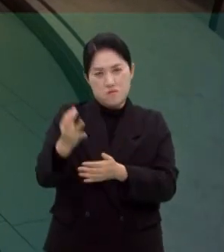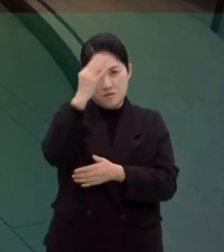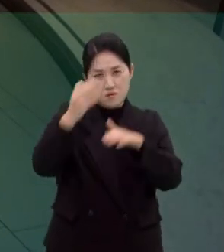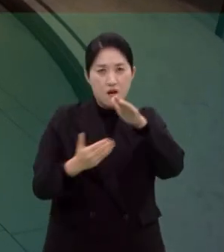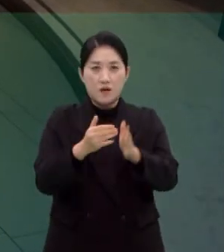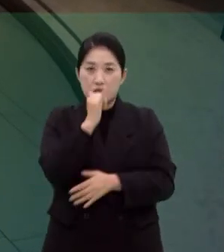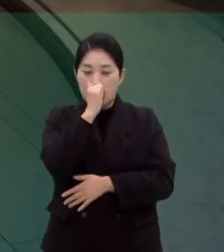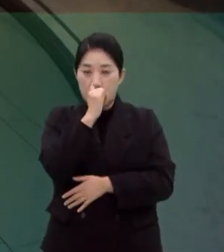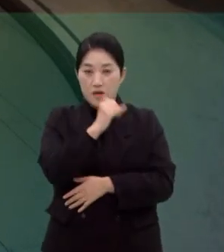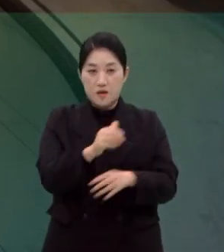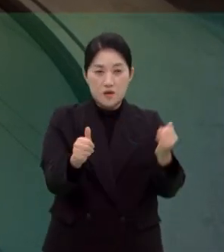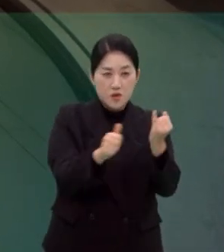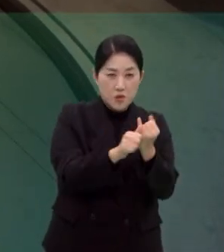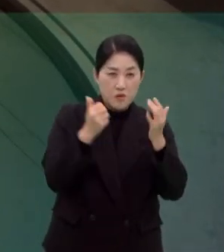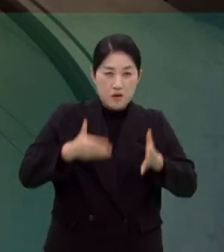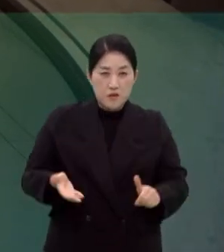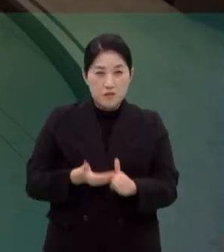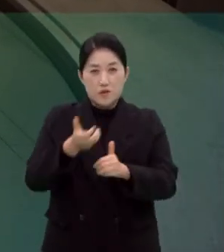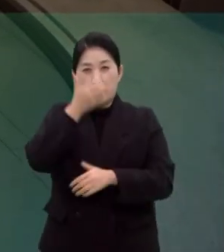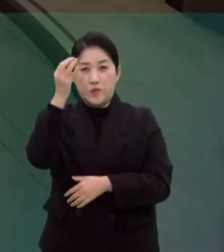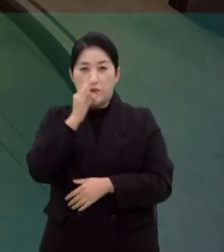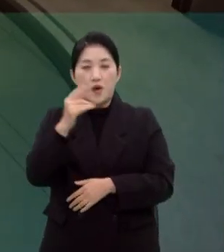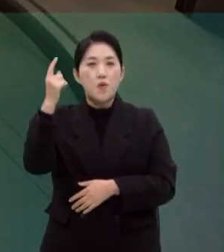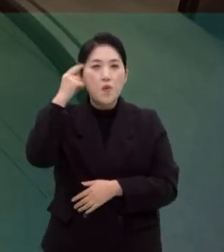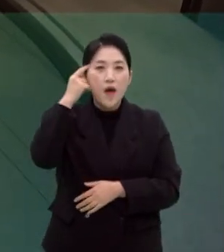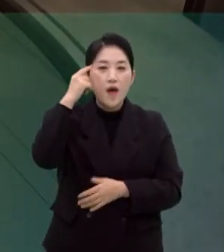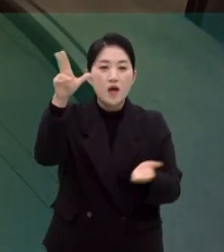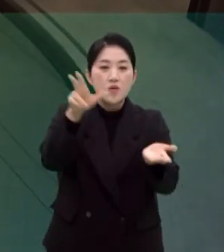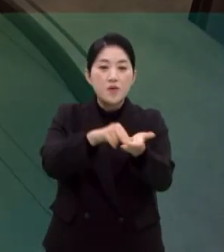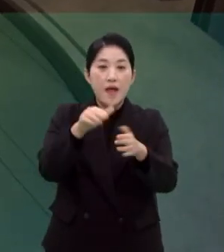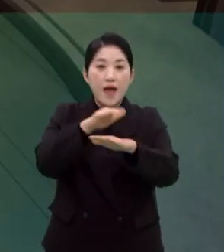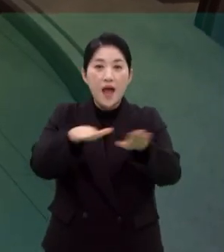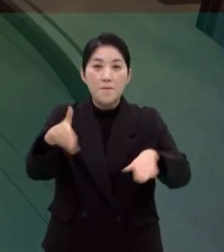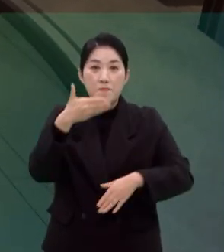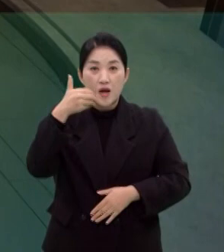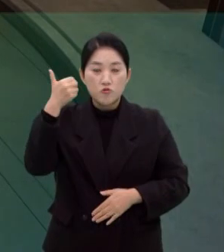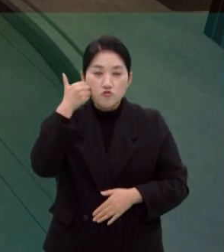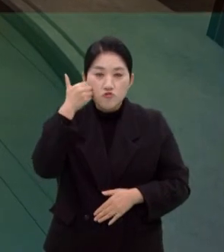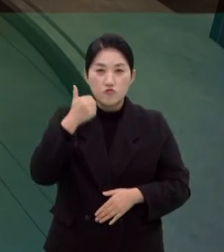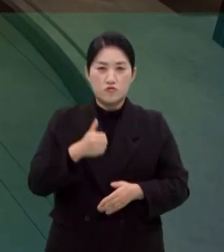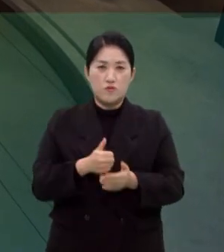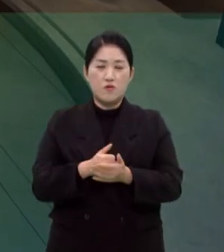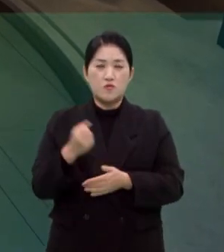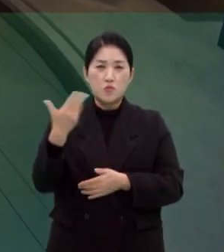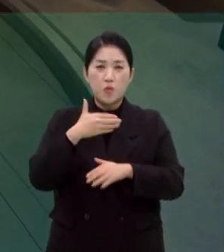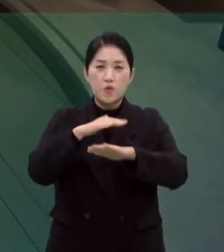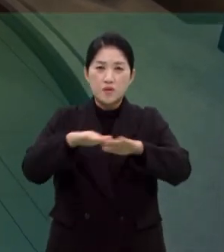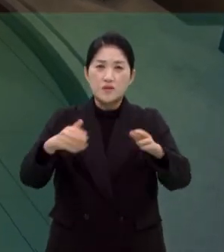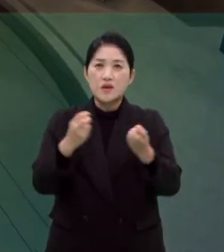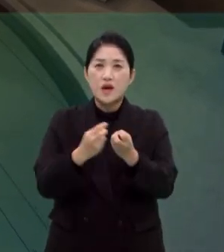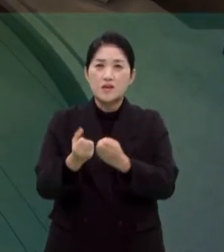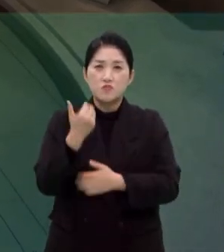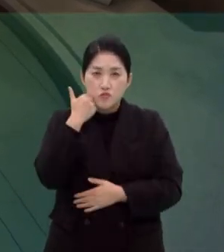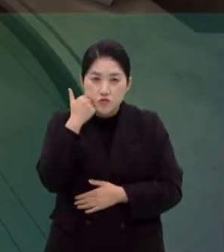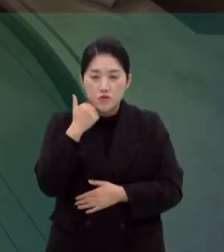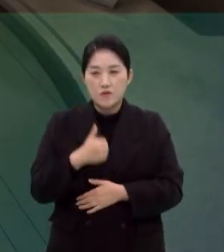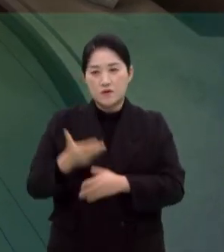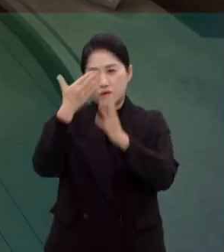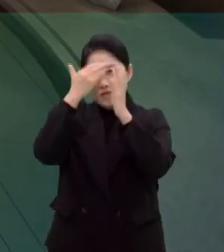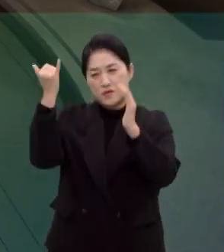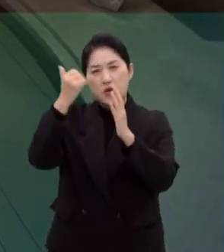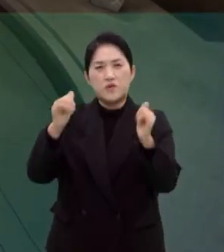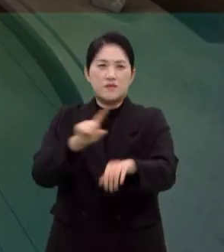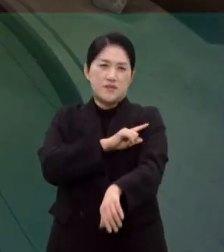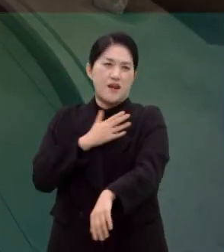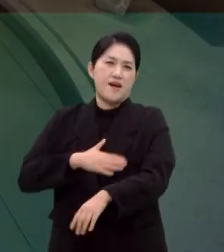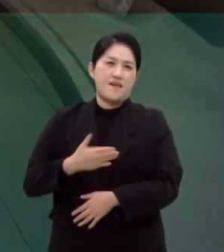결혼과 육아를 꿈꾸기 어려운 이유도 그 문제를 해결할 수 있는 대책도 우리 청년들이 가장 잘 알고